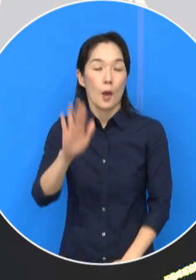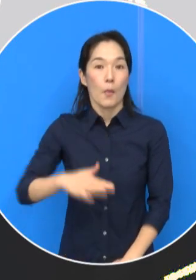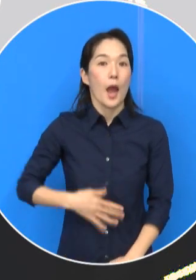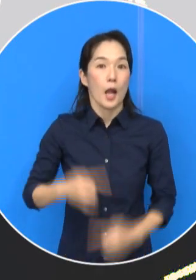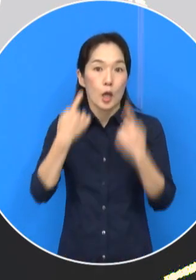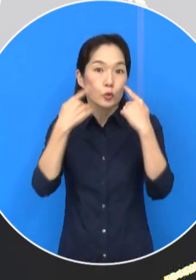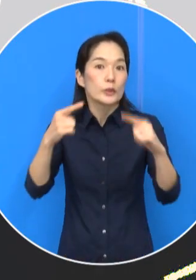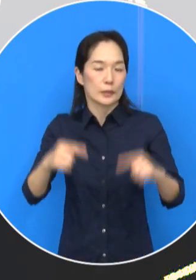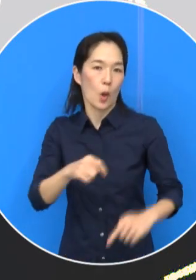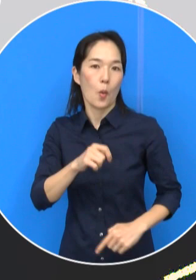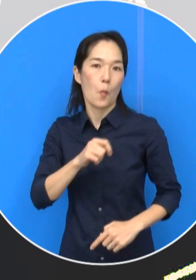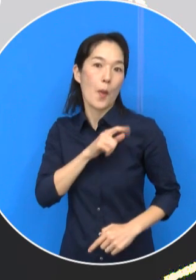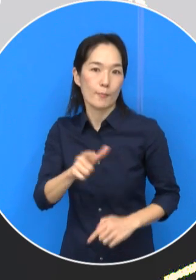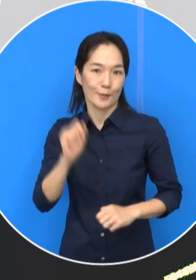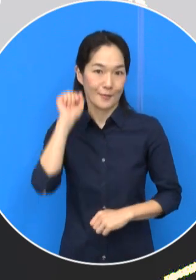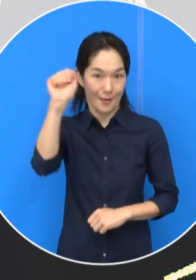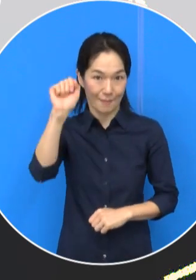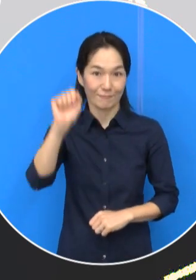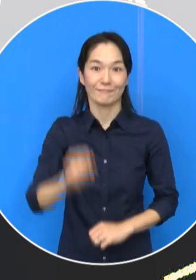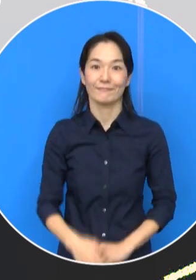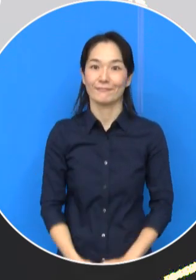前原龍二の前向き宣言。